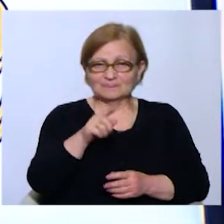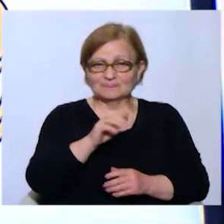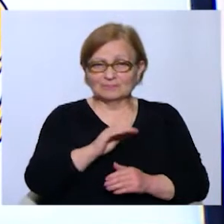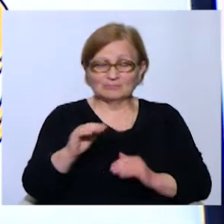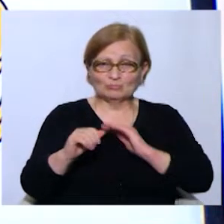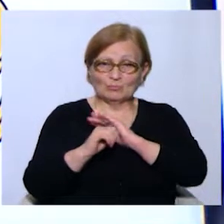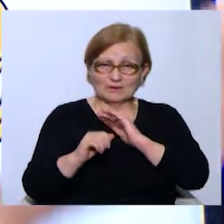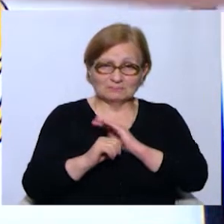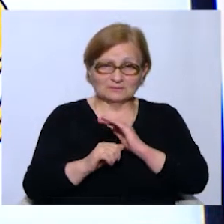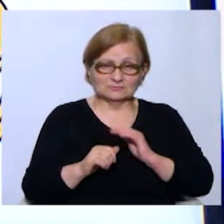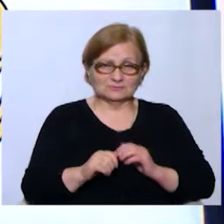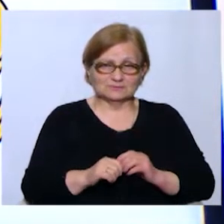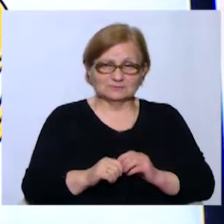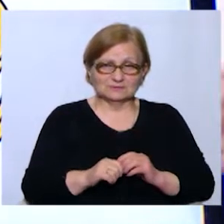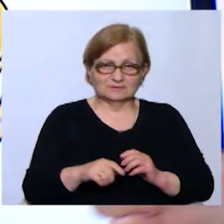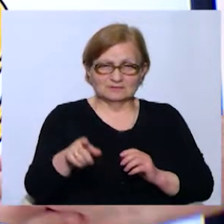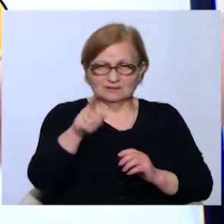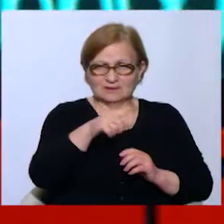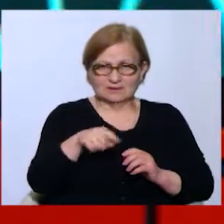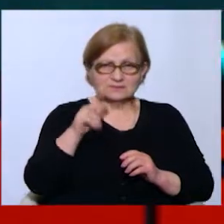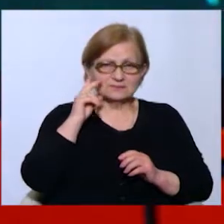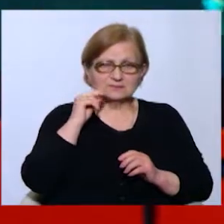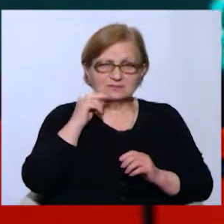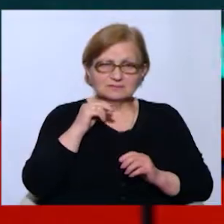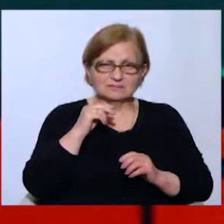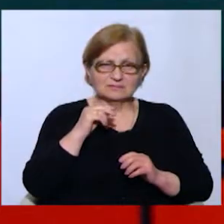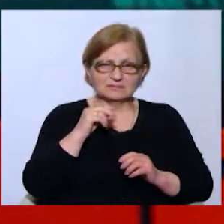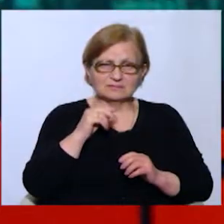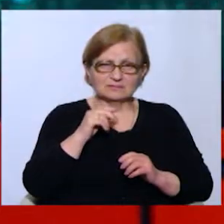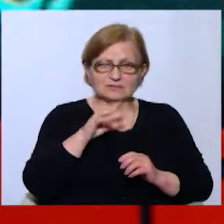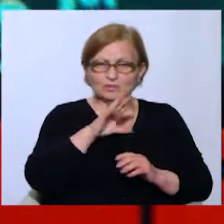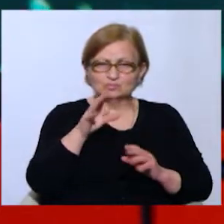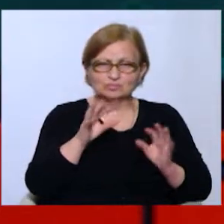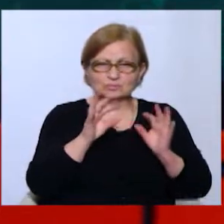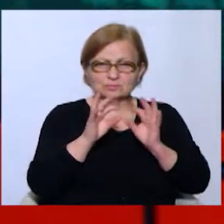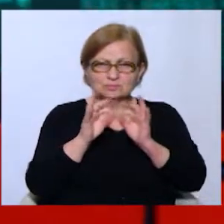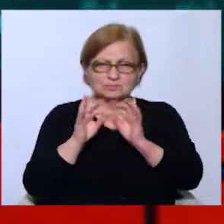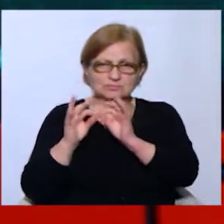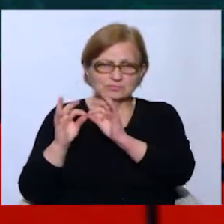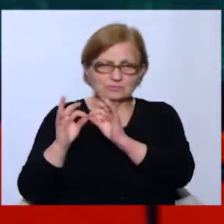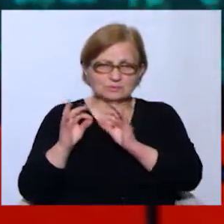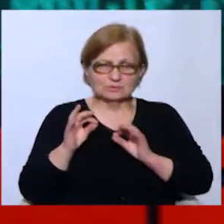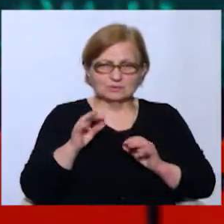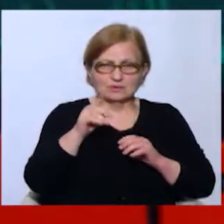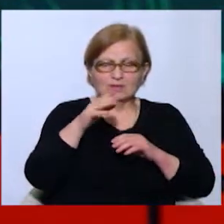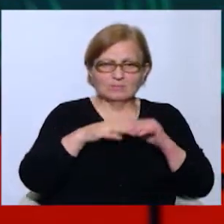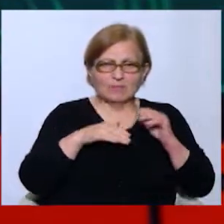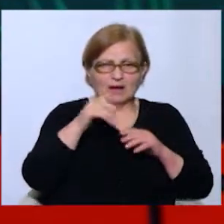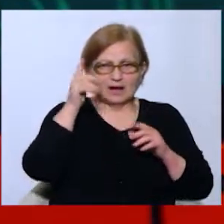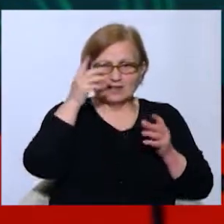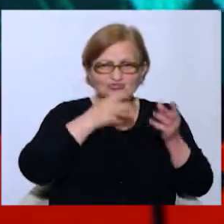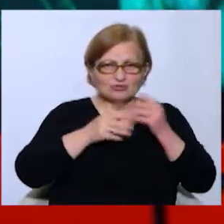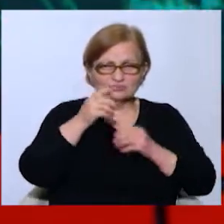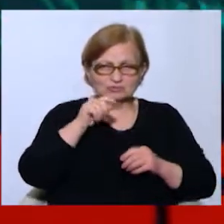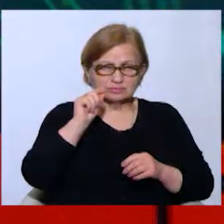მომეხმაროთ ეს რიცხვები ისე შევაერთო ჩემი ჯადოსნური ფანქრით,